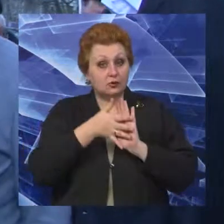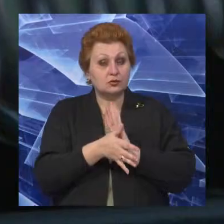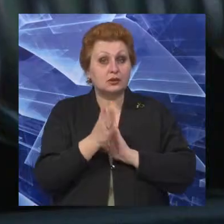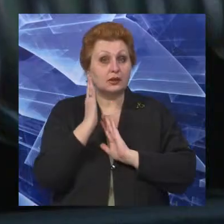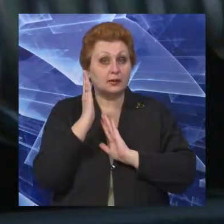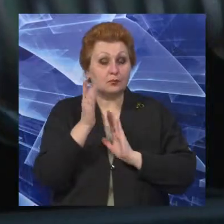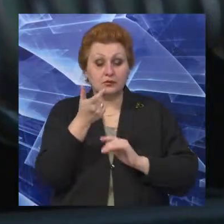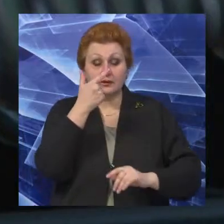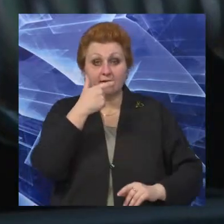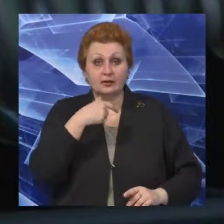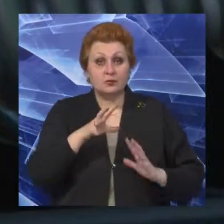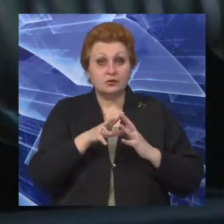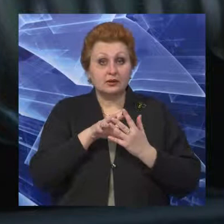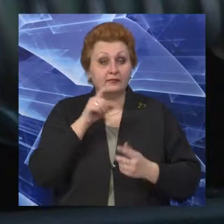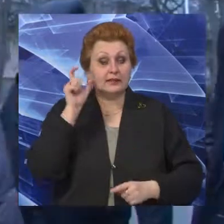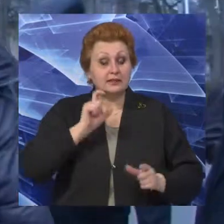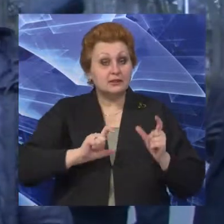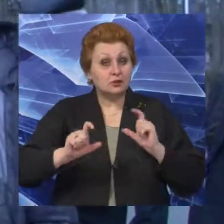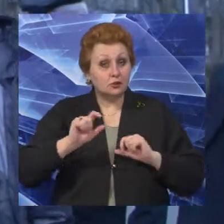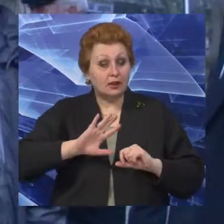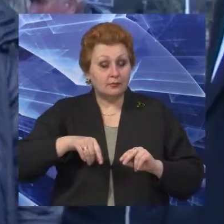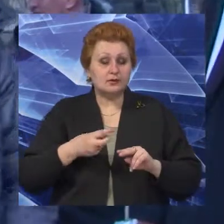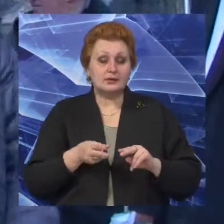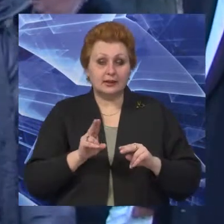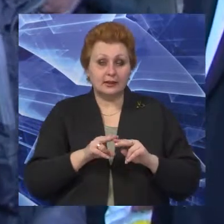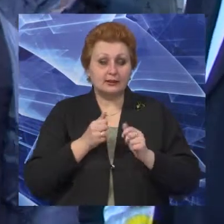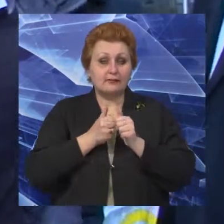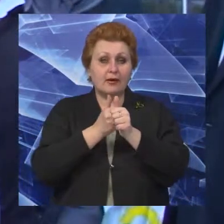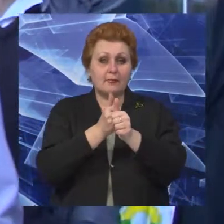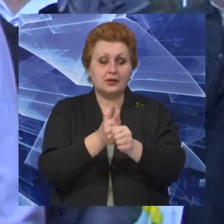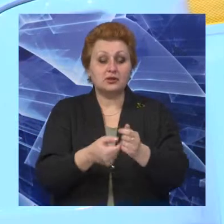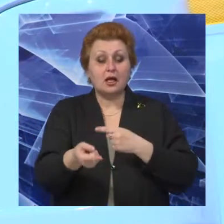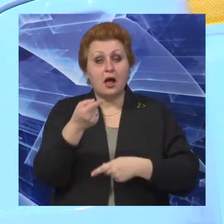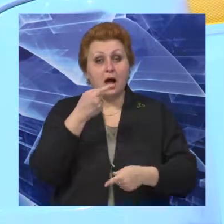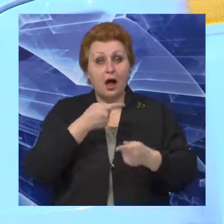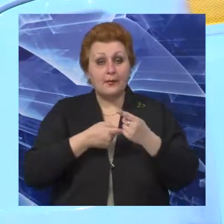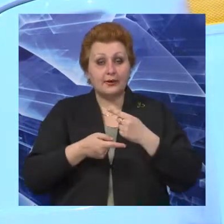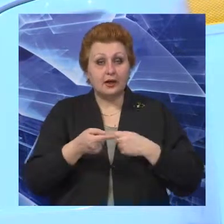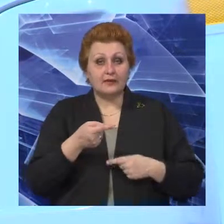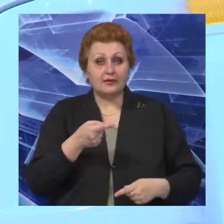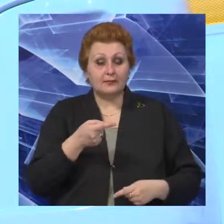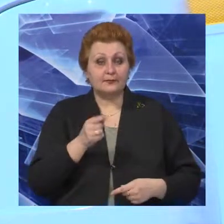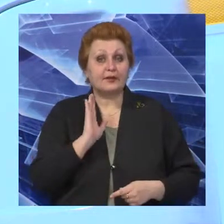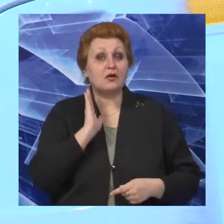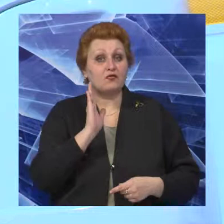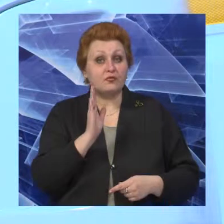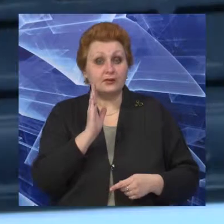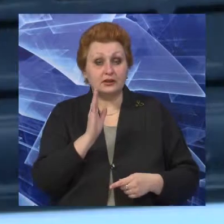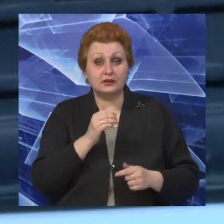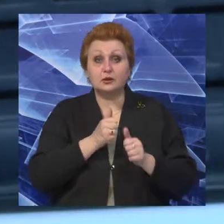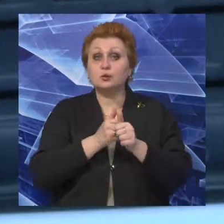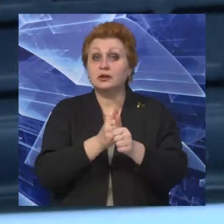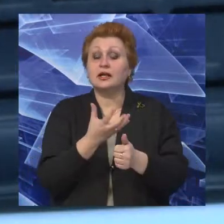будущим механизаторам из Ставропольского аграрного университета. После этого автоколонна отправилась обратно в набережные Челны. Впереди у